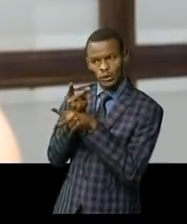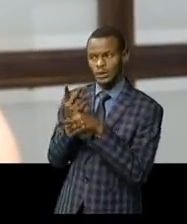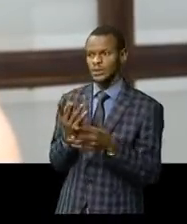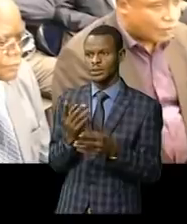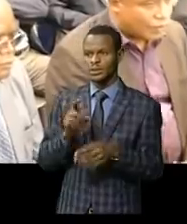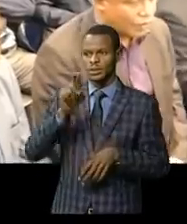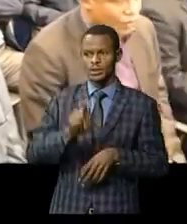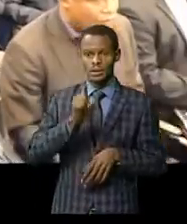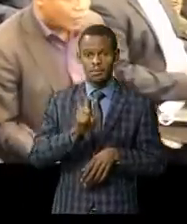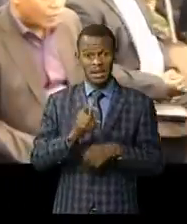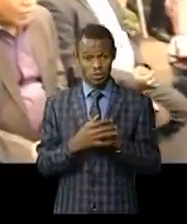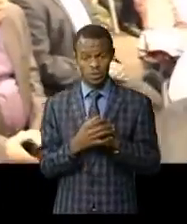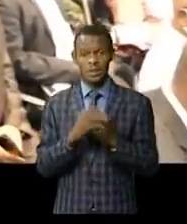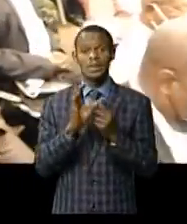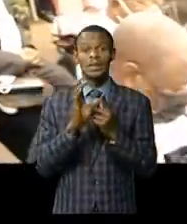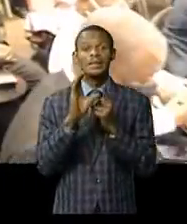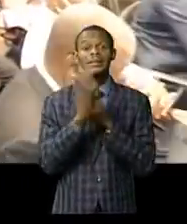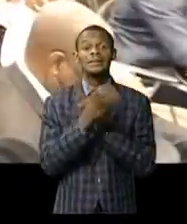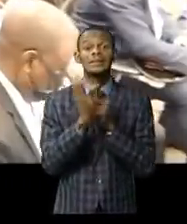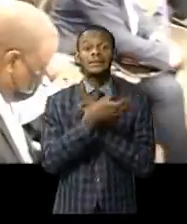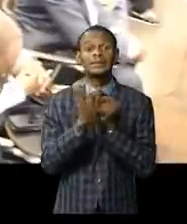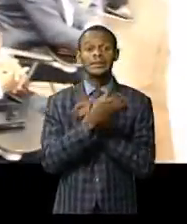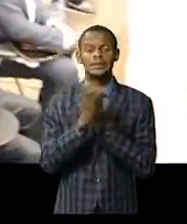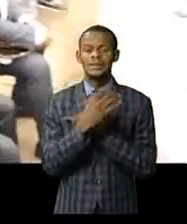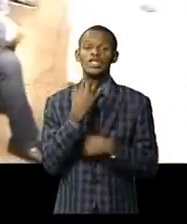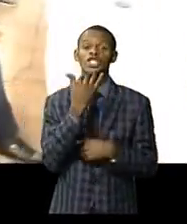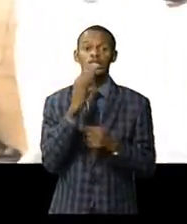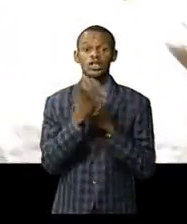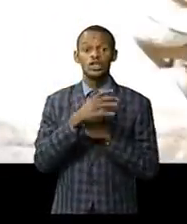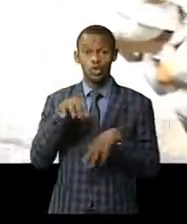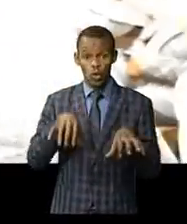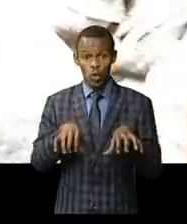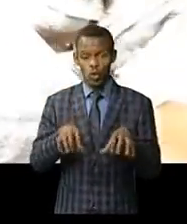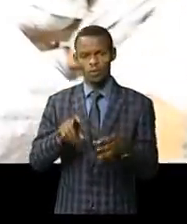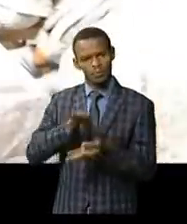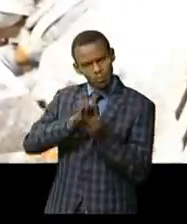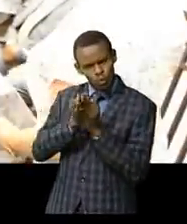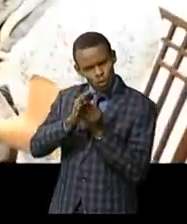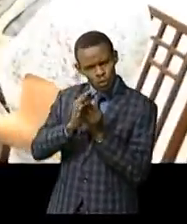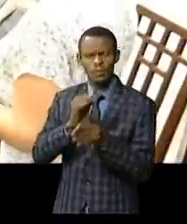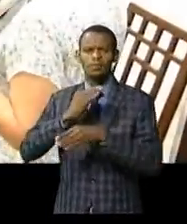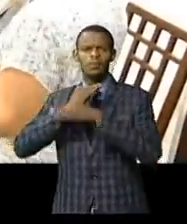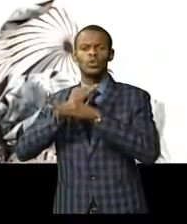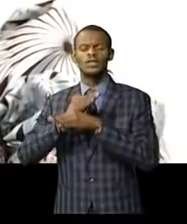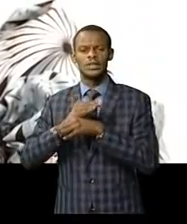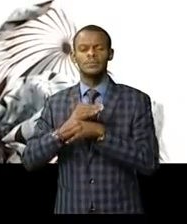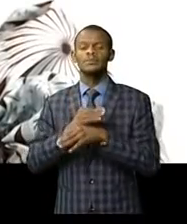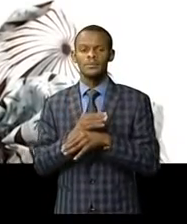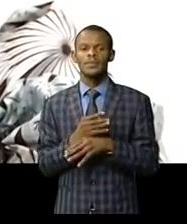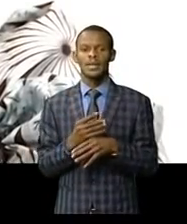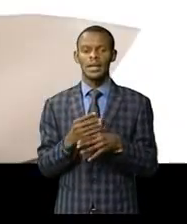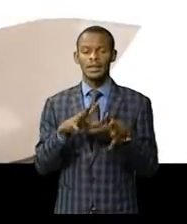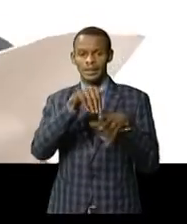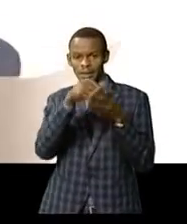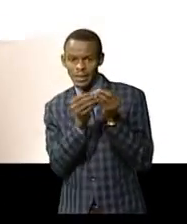ont vécu. Les participants ont résolu non seulement de protéger le patrimoine culturel congolais, mais ils sont allés